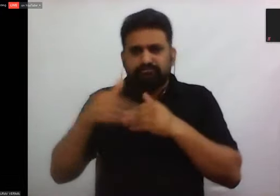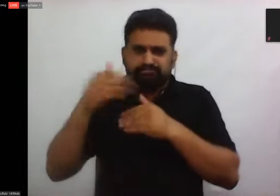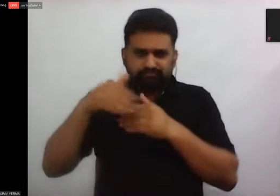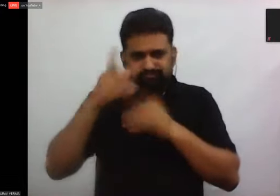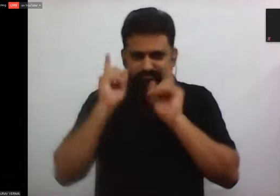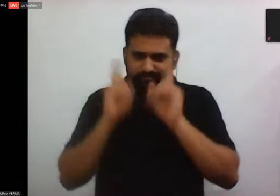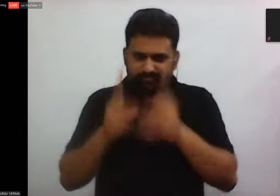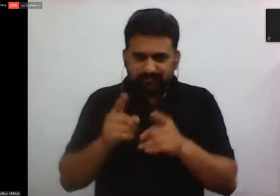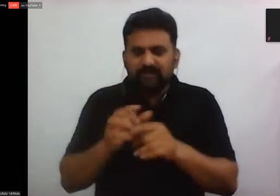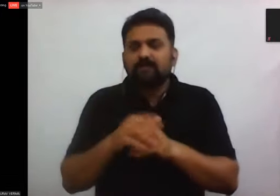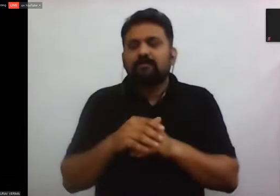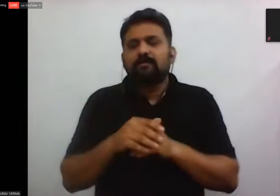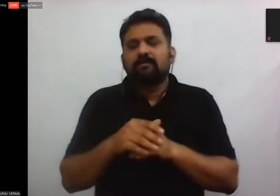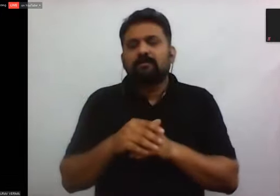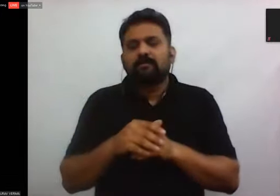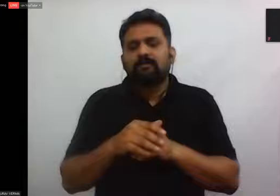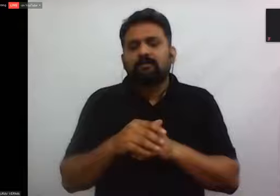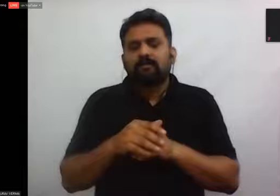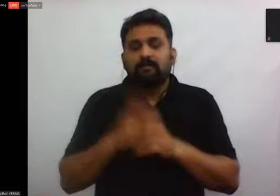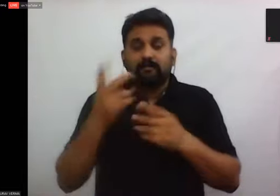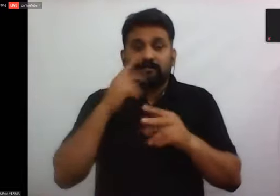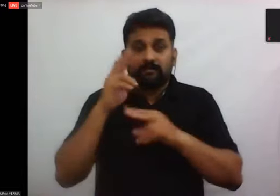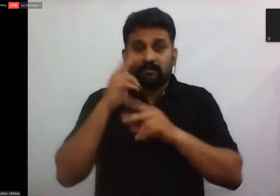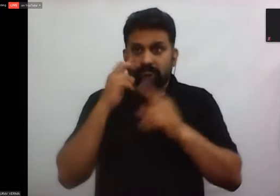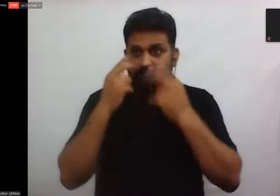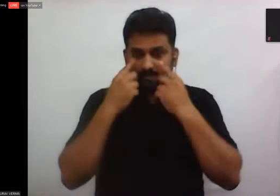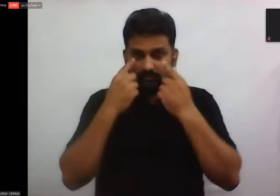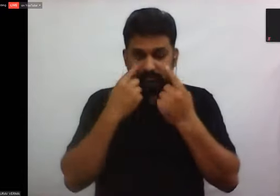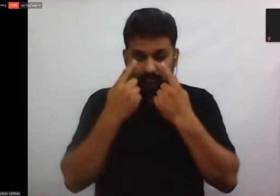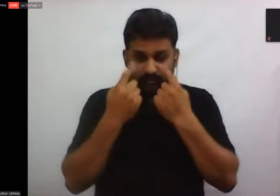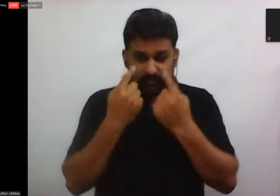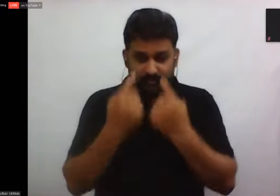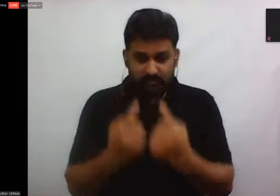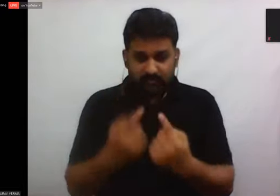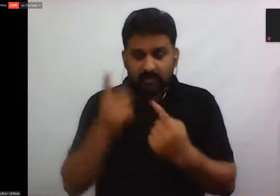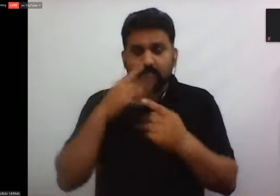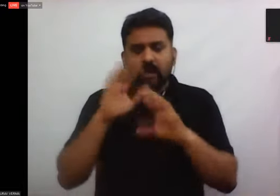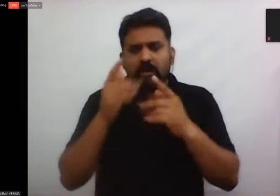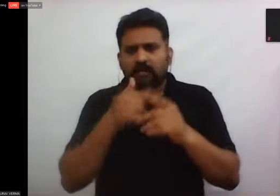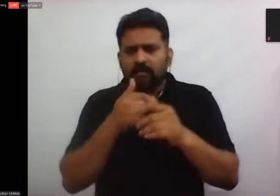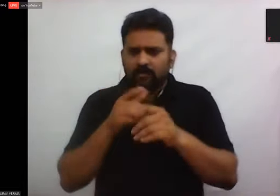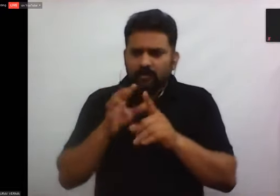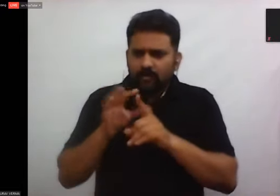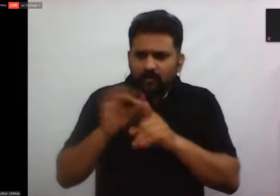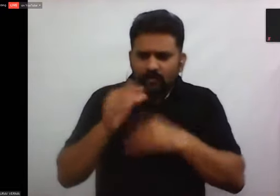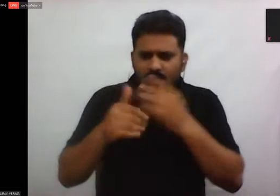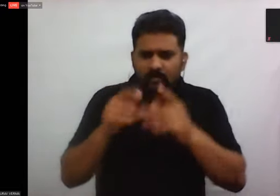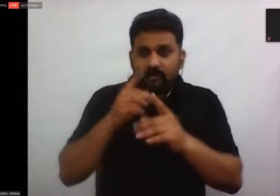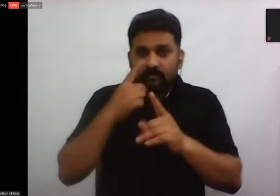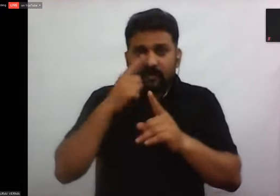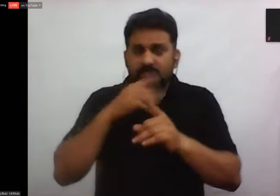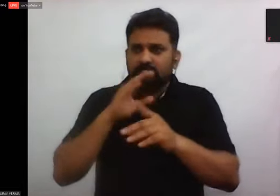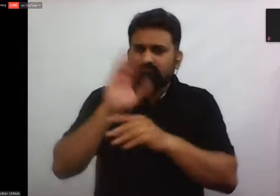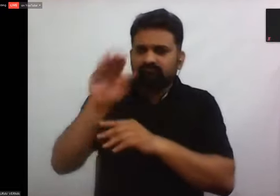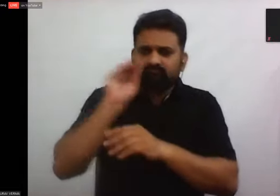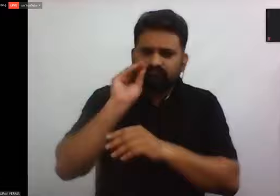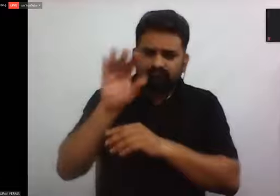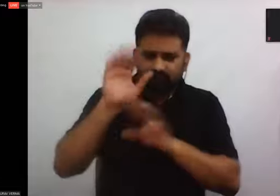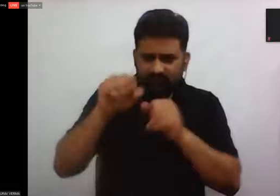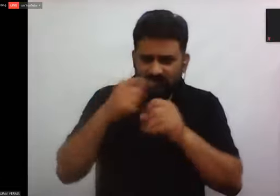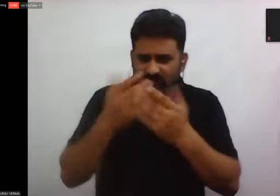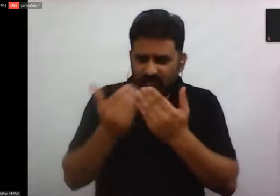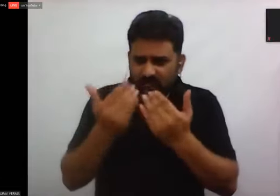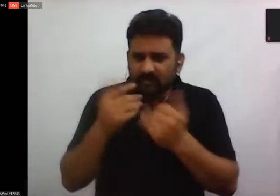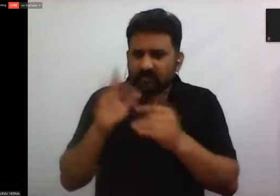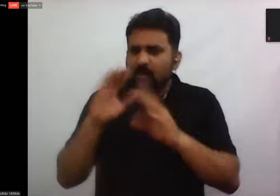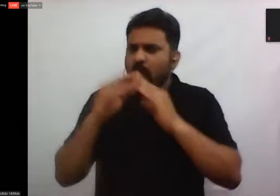क्या विजन असेसमेंट जब होता है तो क्या हम कुछ फॉलो अप एक्टिविटीज के थ्रू पेरेंट्स से भी पूछ सकते हैं कि घर में कैसा